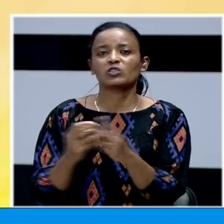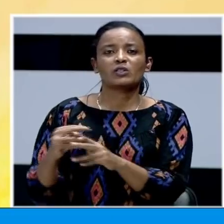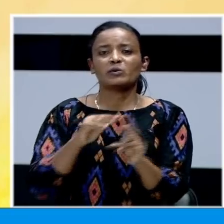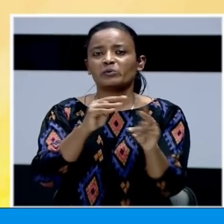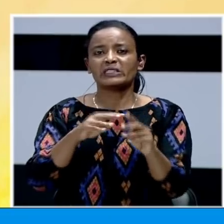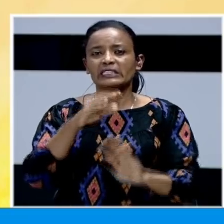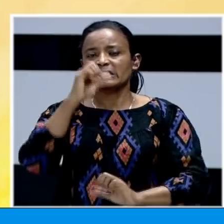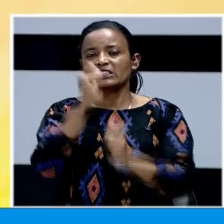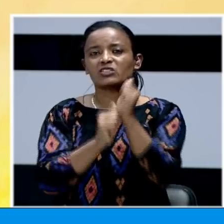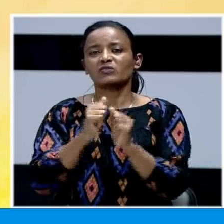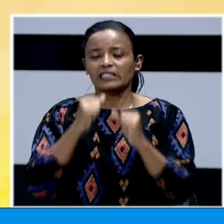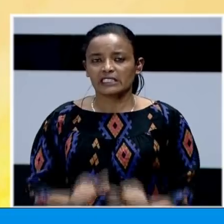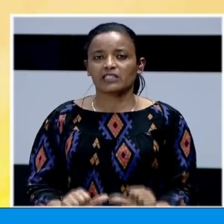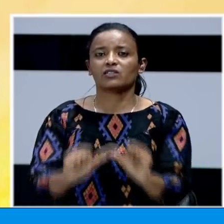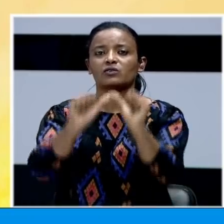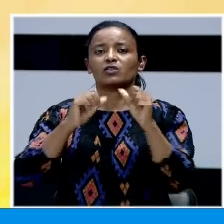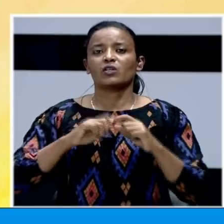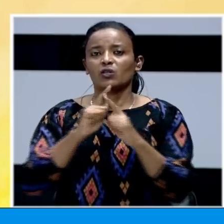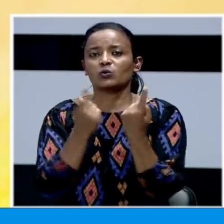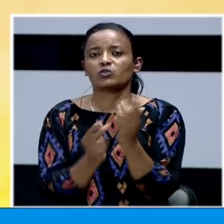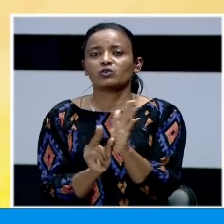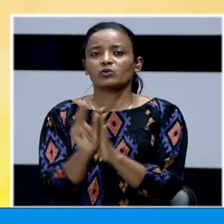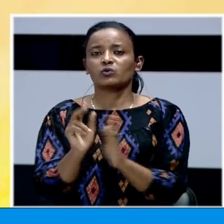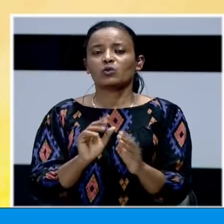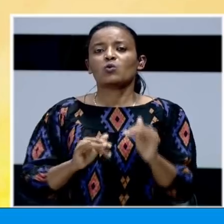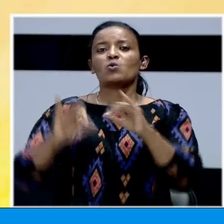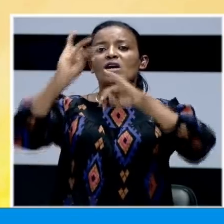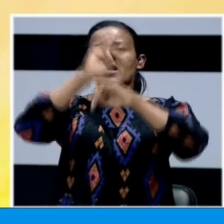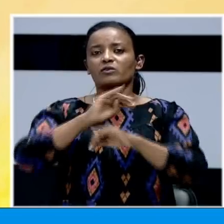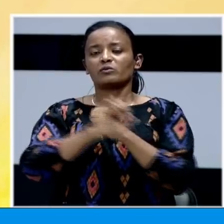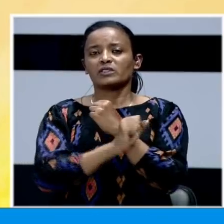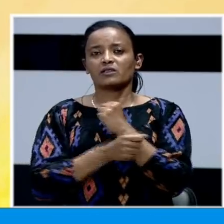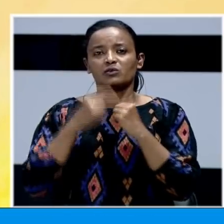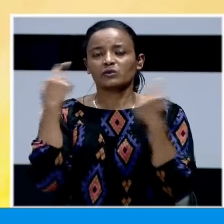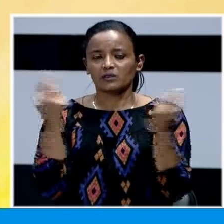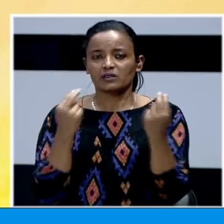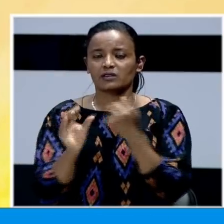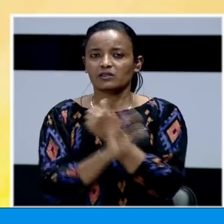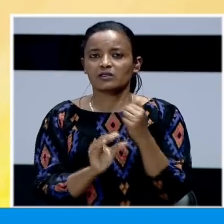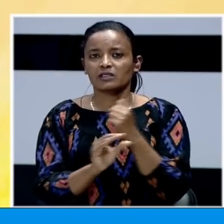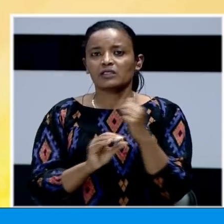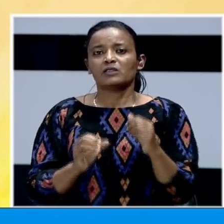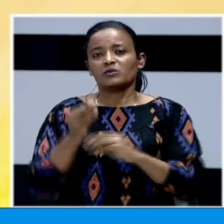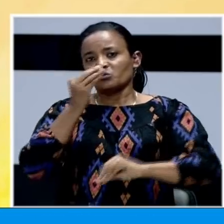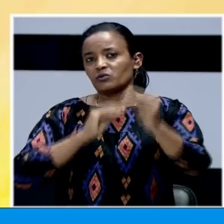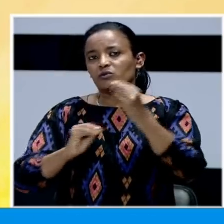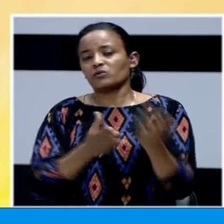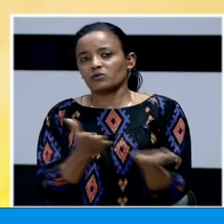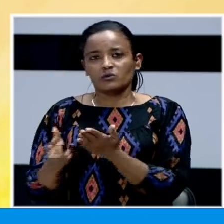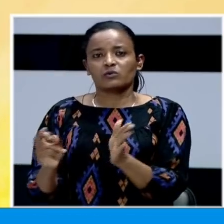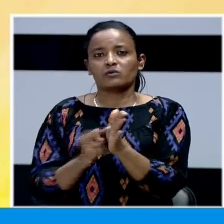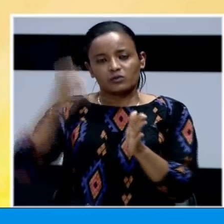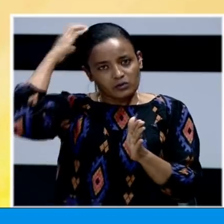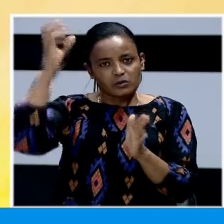ጥፋኣት ኣጠናኺሩ ይቕጽለሎ ኢሉ ጉጅለ ብልጽግና ሉዓላውነትን መሰረታዊ ዝበሃሉ ጥቕምታት ሃገርን ንመሸጣ ብምቕራብ ሕገ